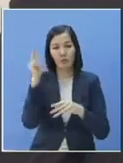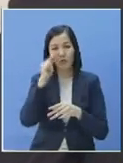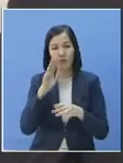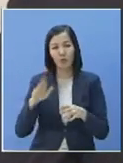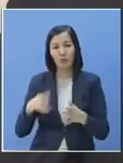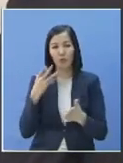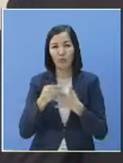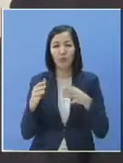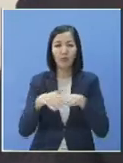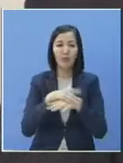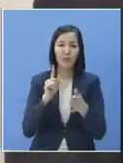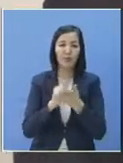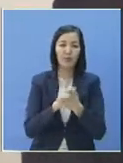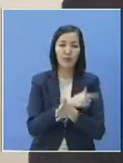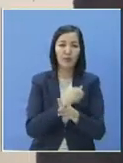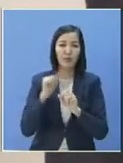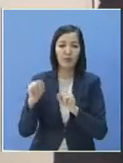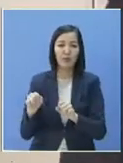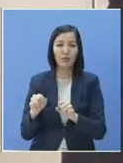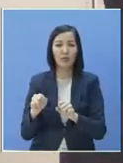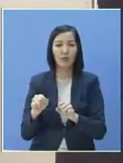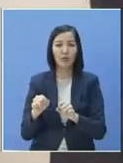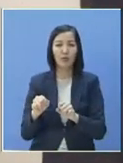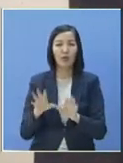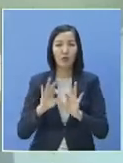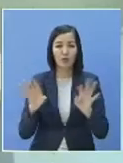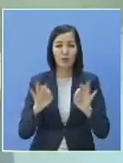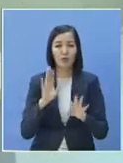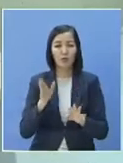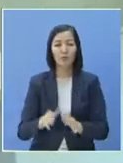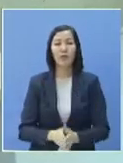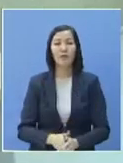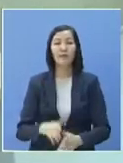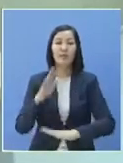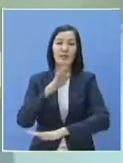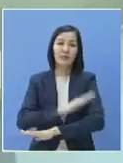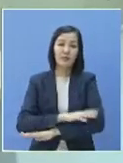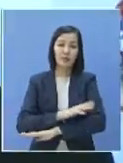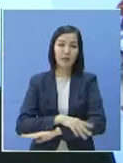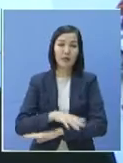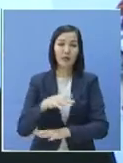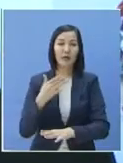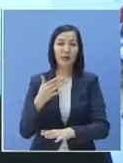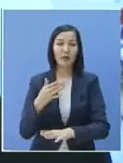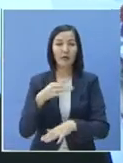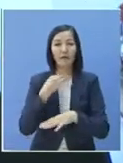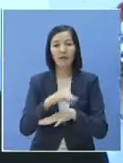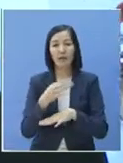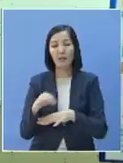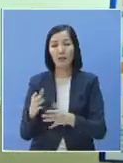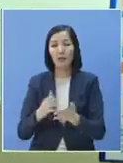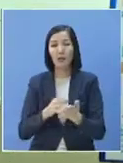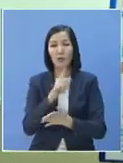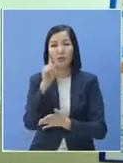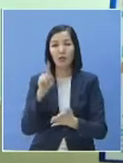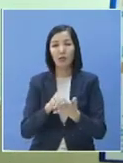аудан тұрғындарына міндетті әлеуметтік медициналық сақтандыру деген не екенін түсіндіреді. Семинар соңында әлеуметтік медициналық филиал өкілдері сұрақтарға